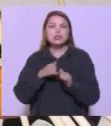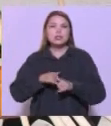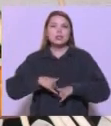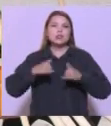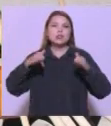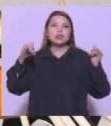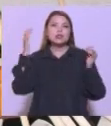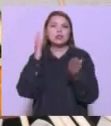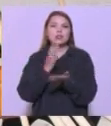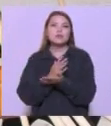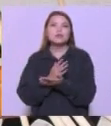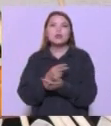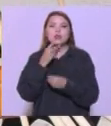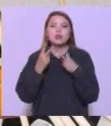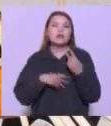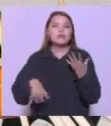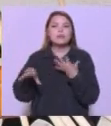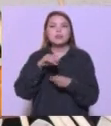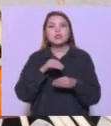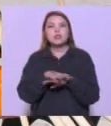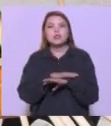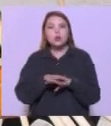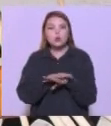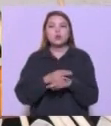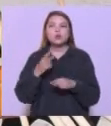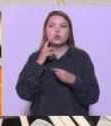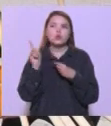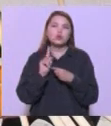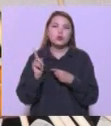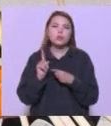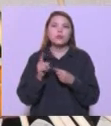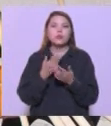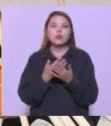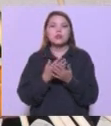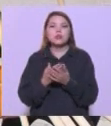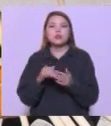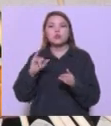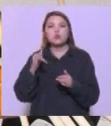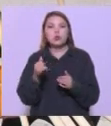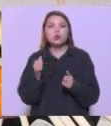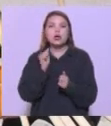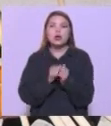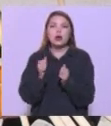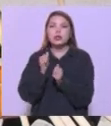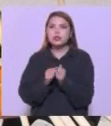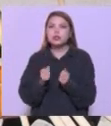үдеп баратыр. Барлық халықты жаңағы осындай сенбілікке шақырамын.